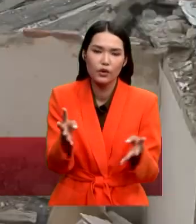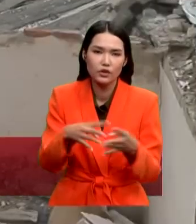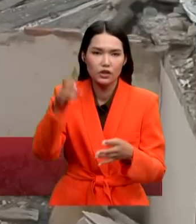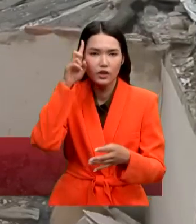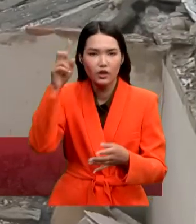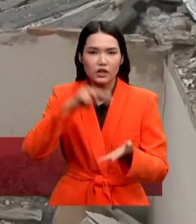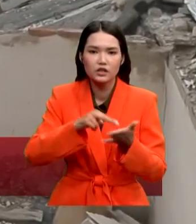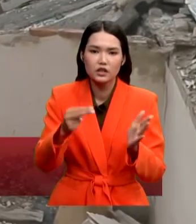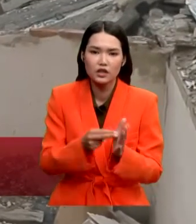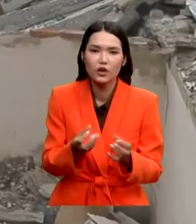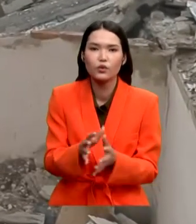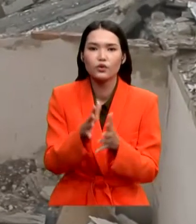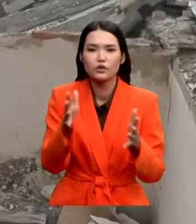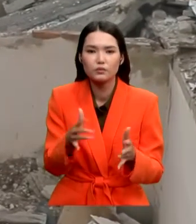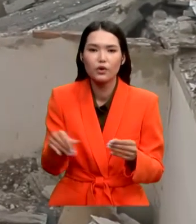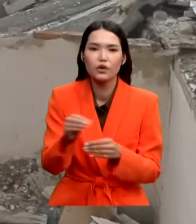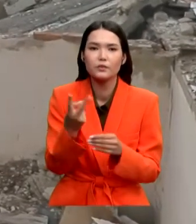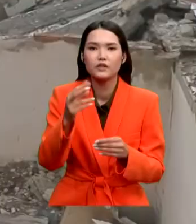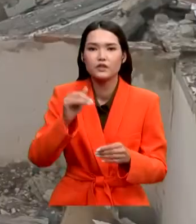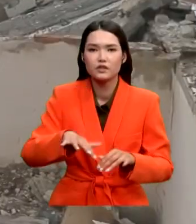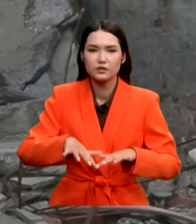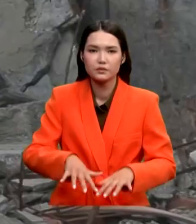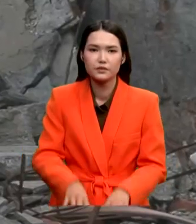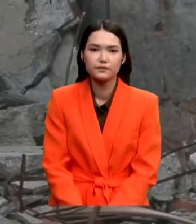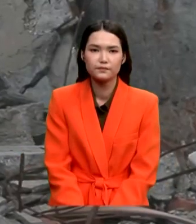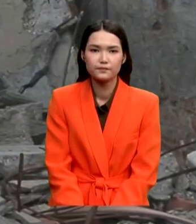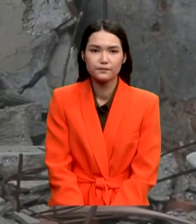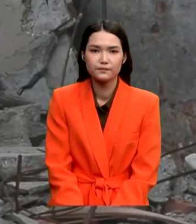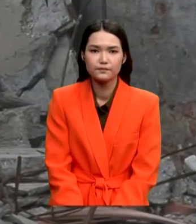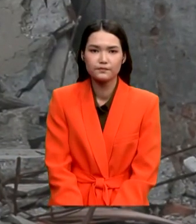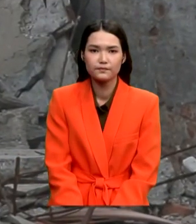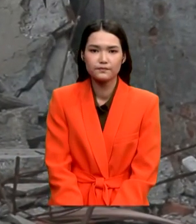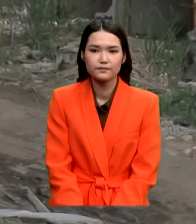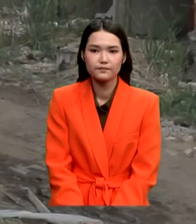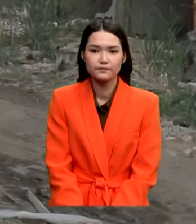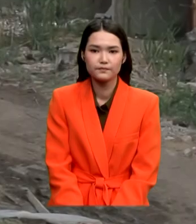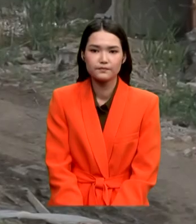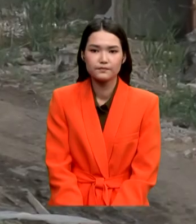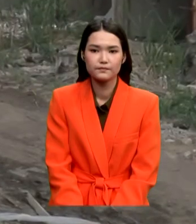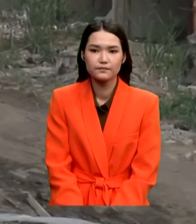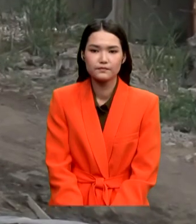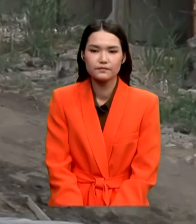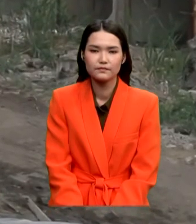власти планируют возвести здесь школу на 2000 мест. Алия Жамитова, Азельхан Вахитов, Атамикен, Бизнес, ИТРАУ.